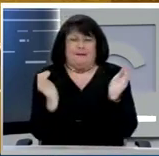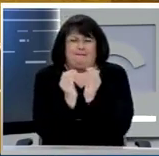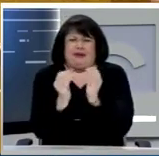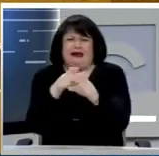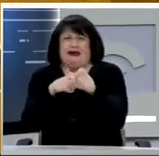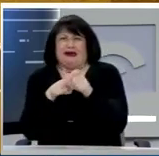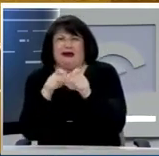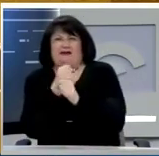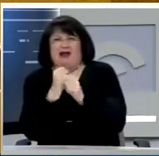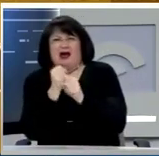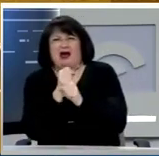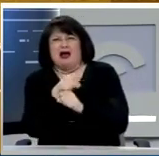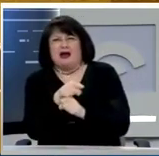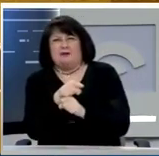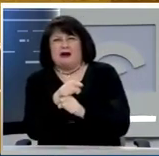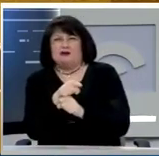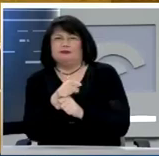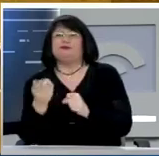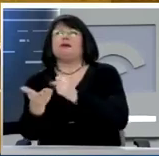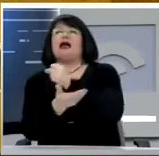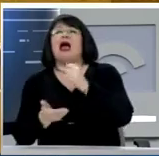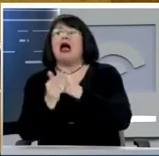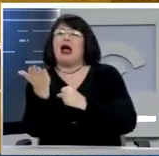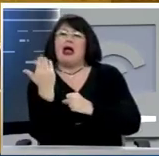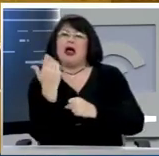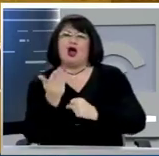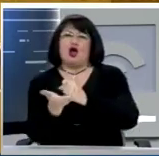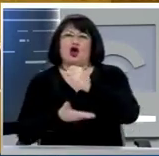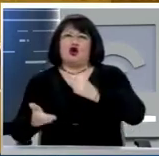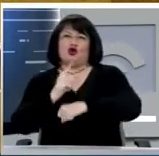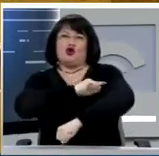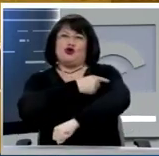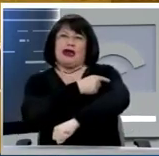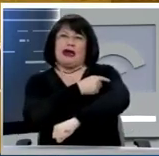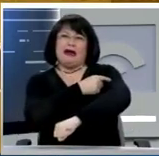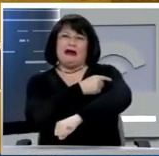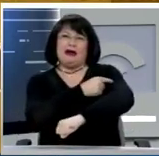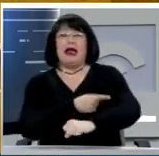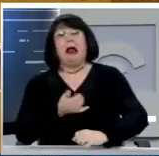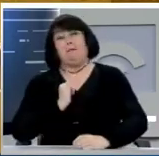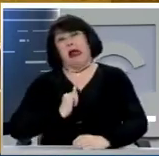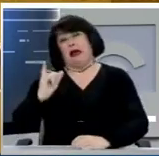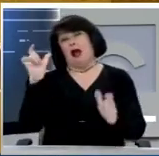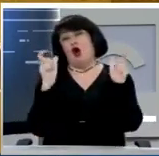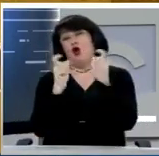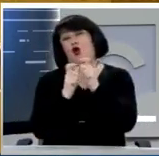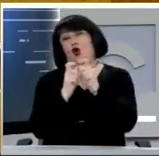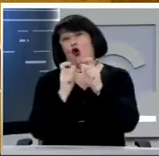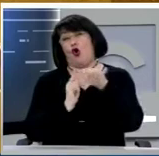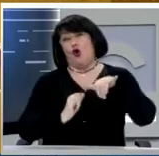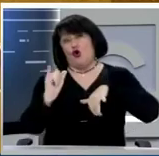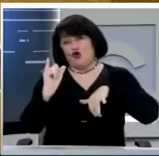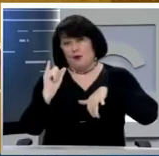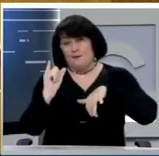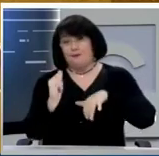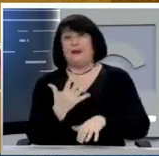μικροεταιρείας έπιασε τον τάδε αγροτικό γιατρό στην κάτω Μαλεσίνα, στα πάνω Γκράβαρα και του δώσε 5